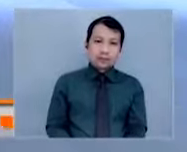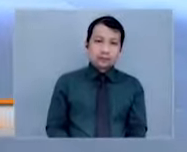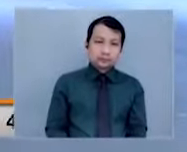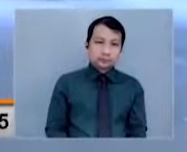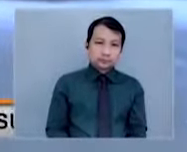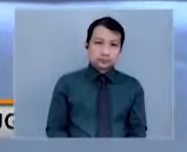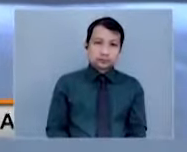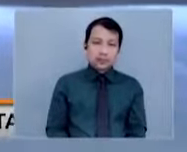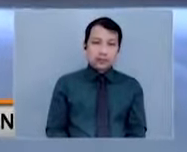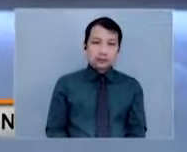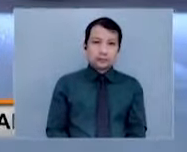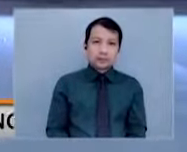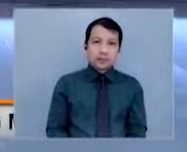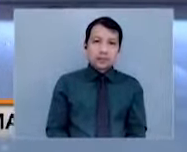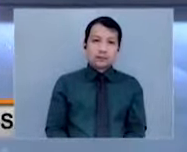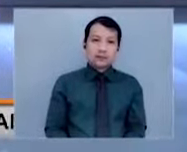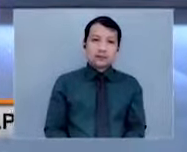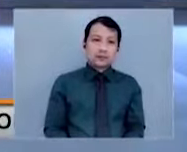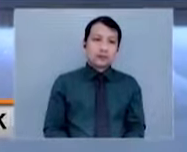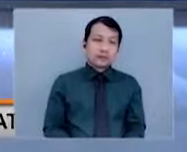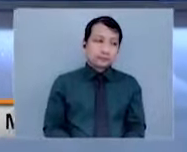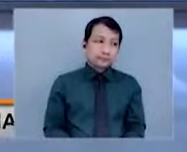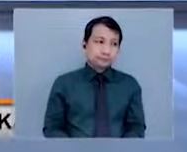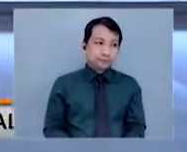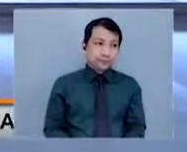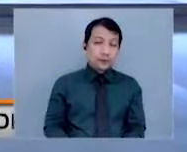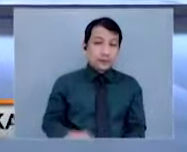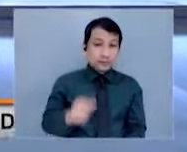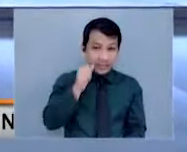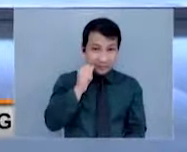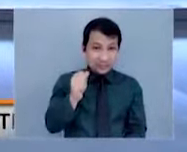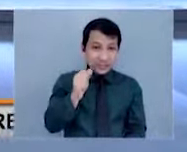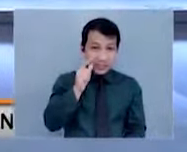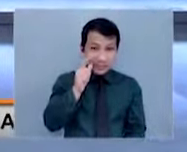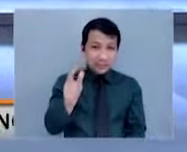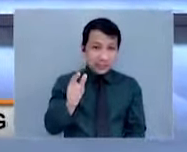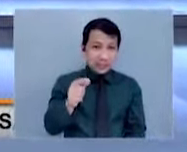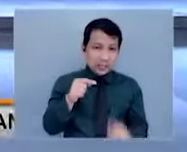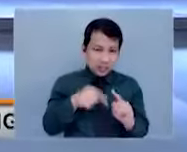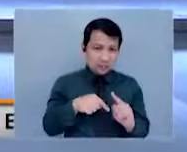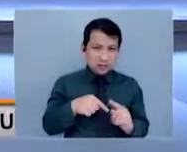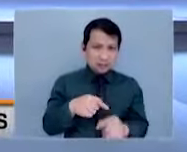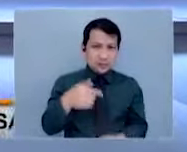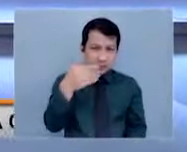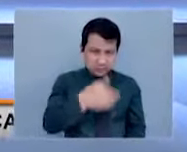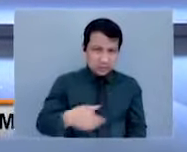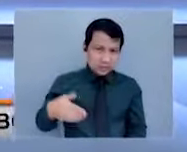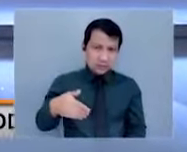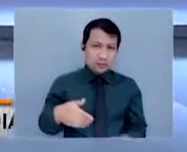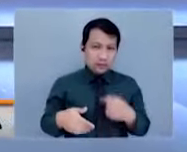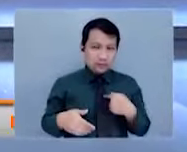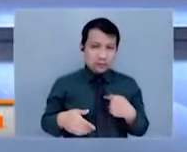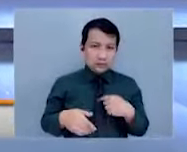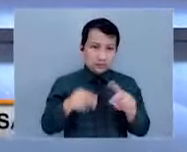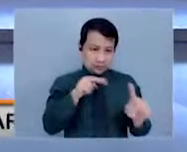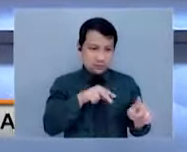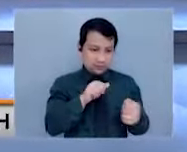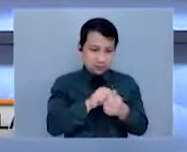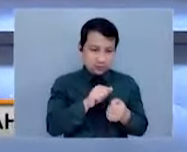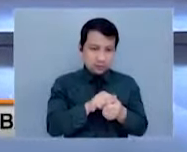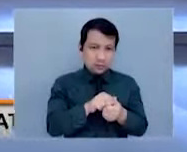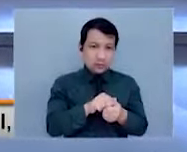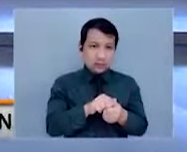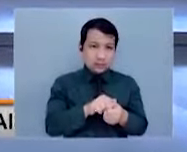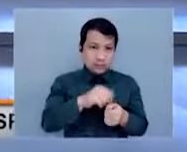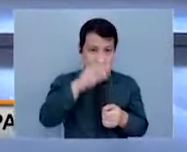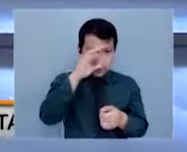Muling giniit ni lumhod ka sa lupa star Sara Lahbati na siya'y single. At ang naispatang kasama niyang mystery guy sa